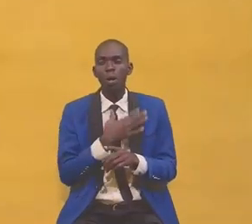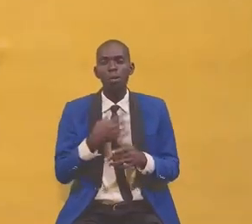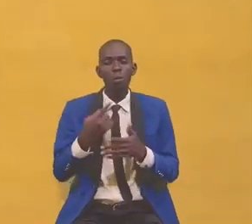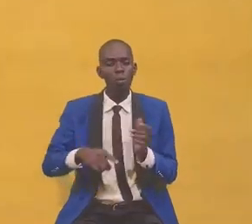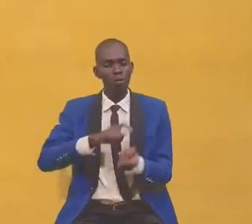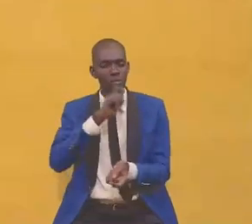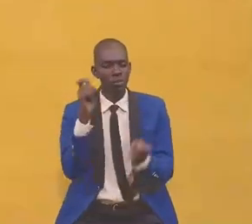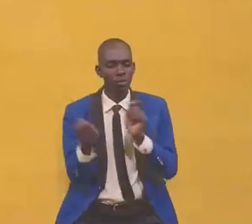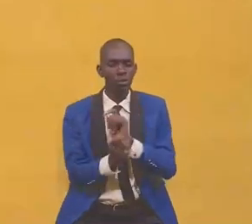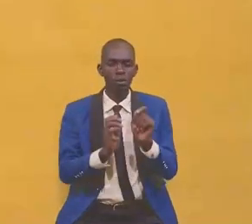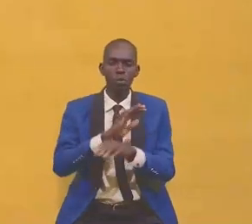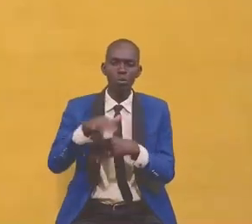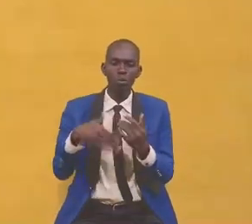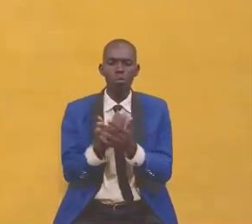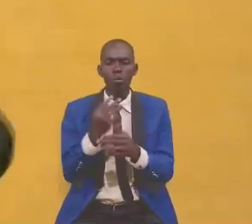qui a vraiment pénétré